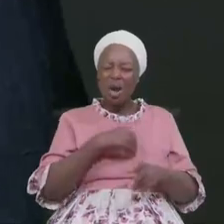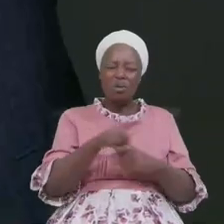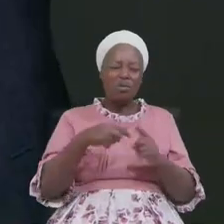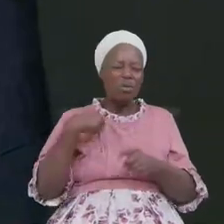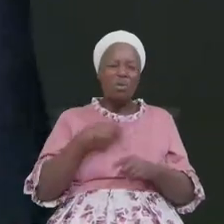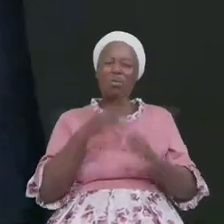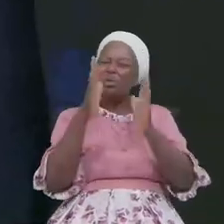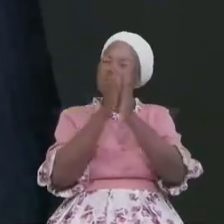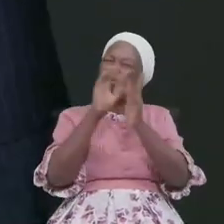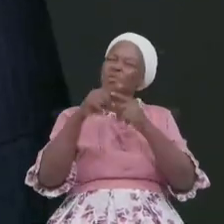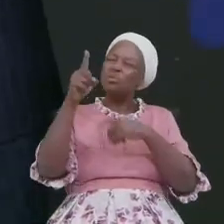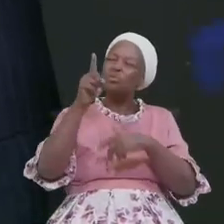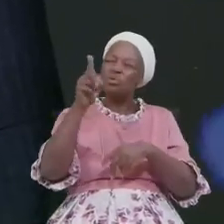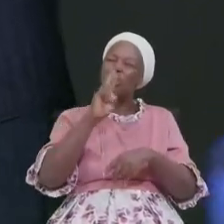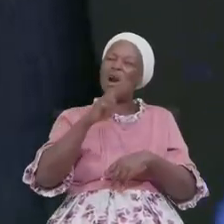toujours répondu.